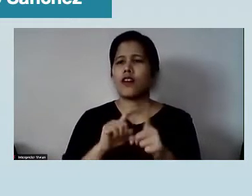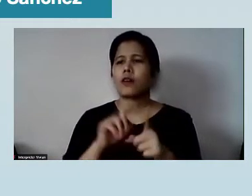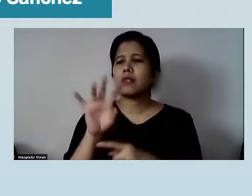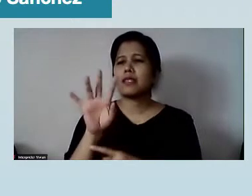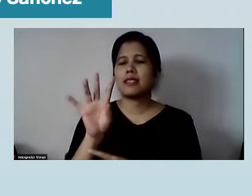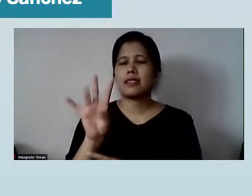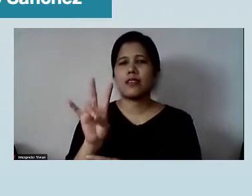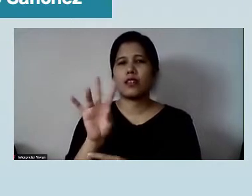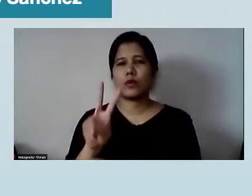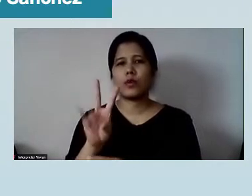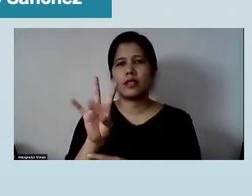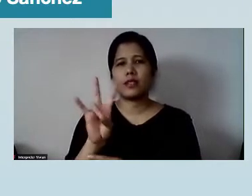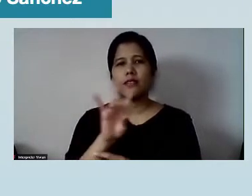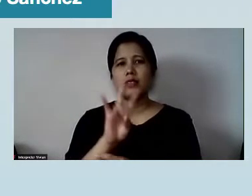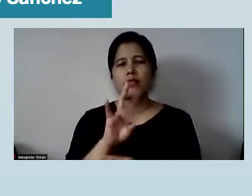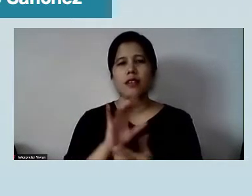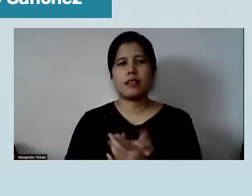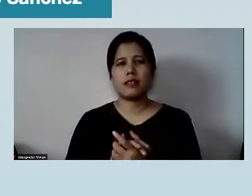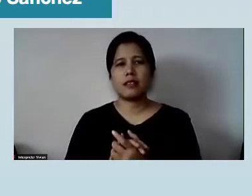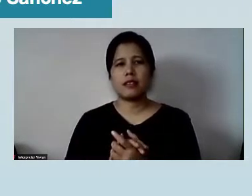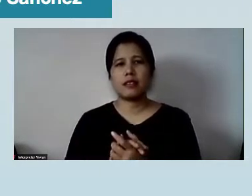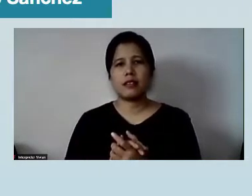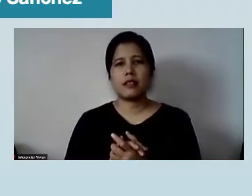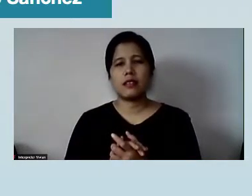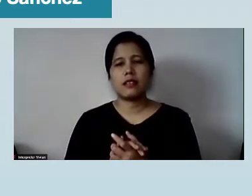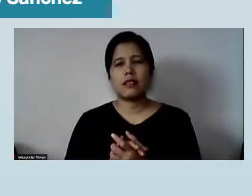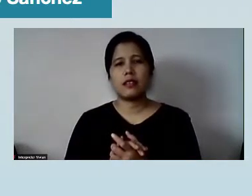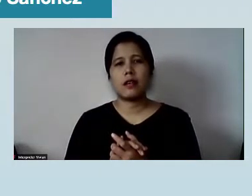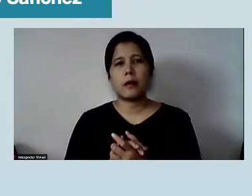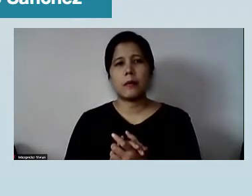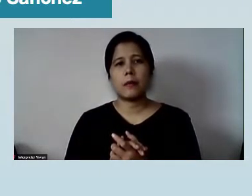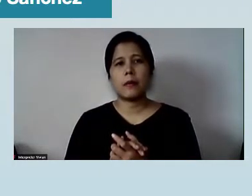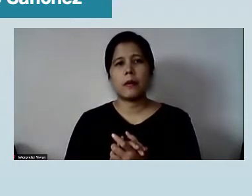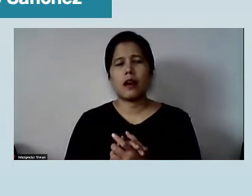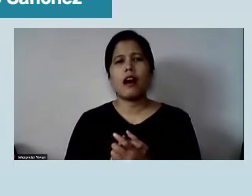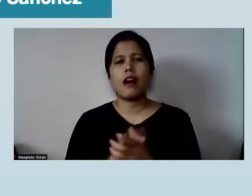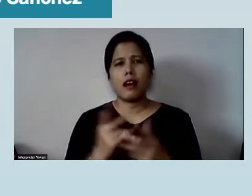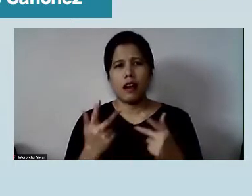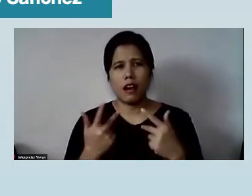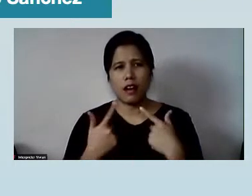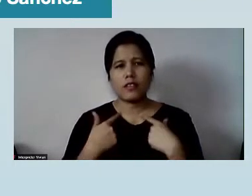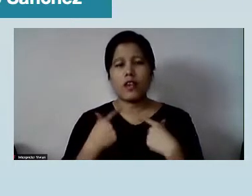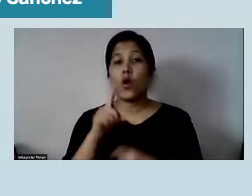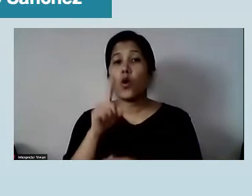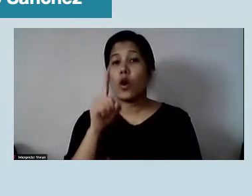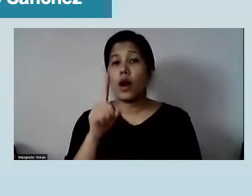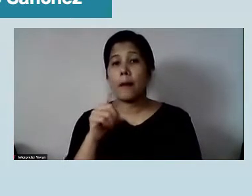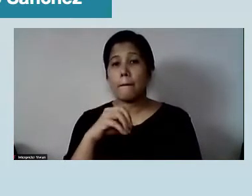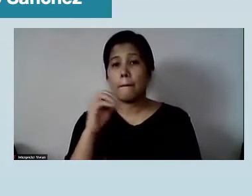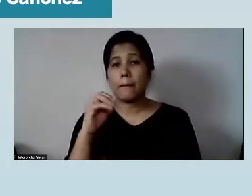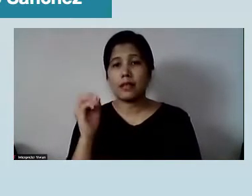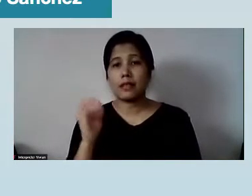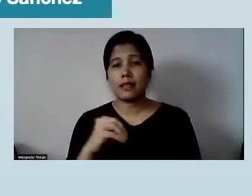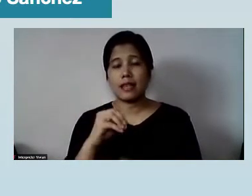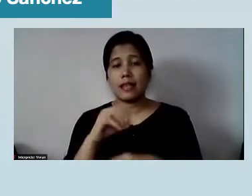7277 na magkaroon siya ng 1% the